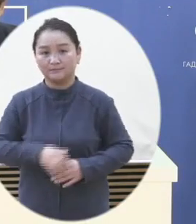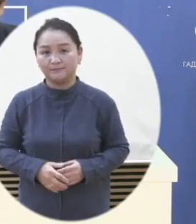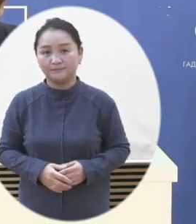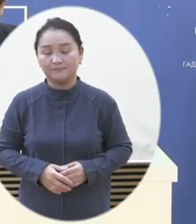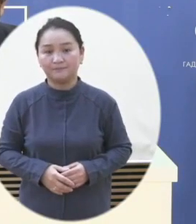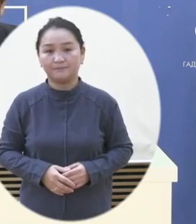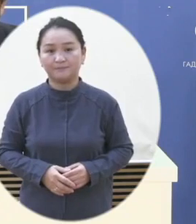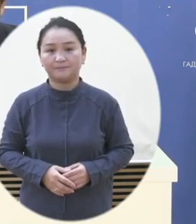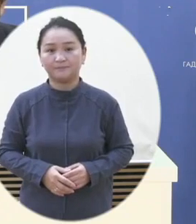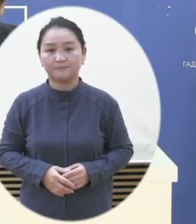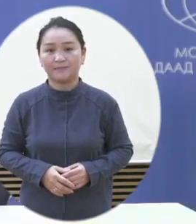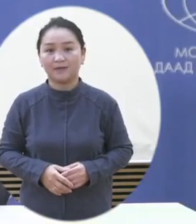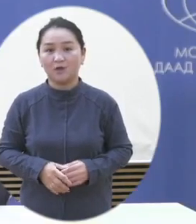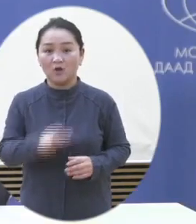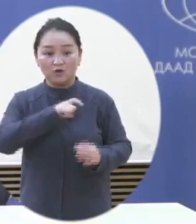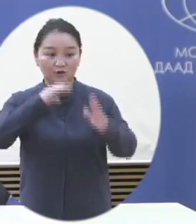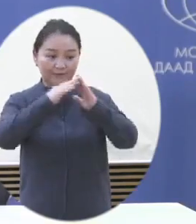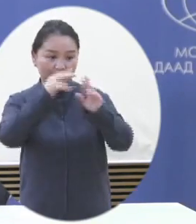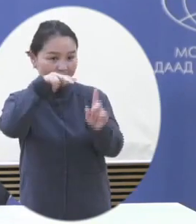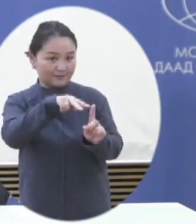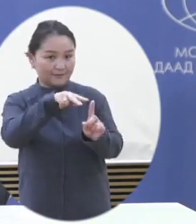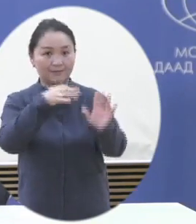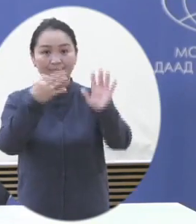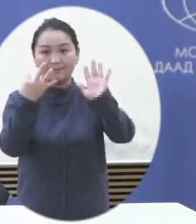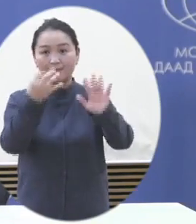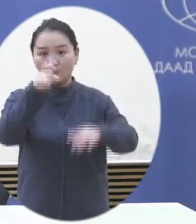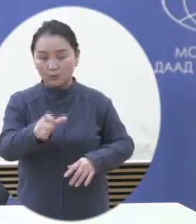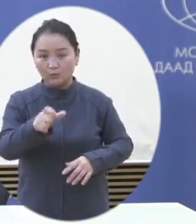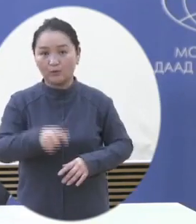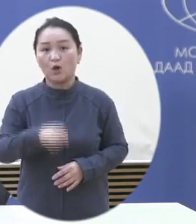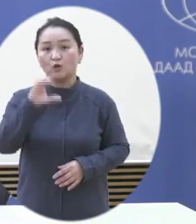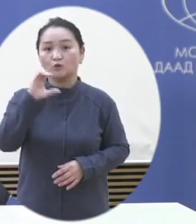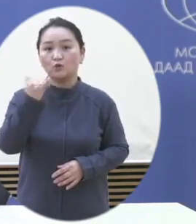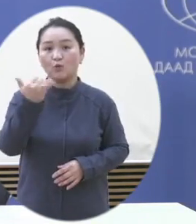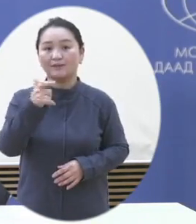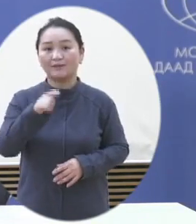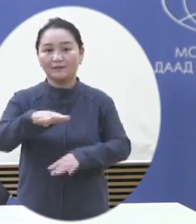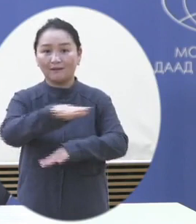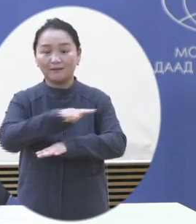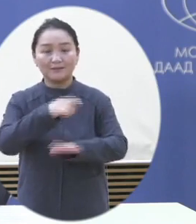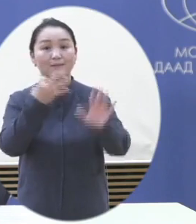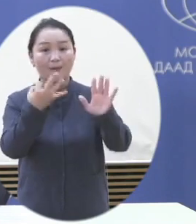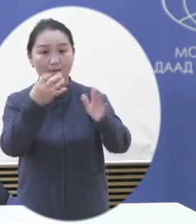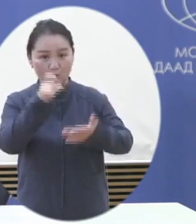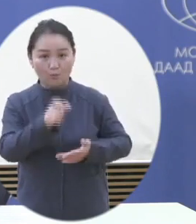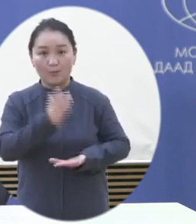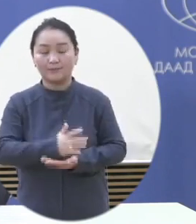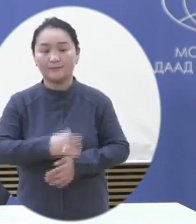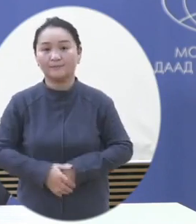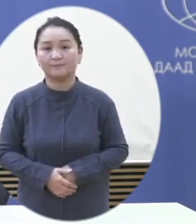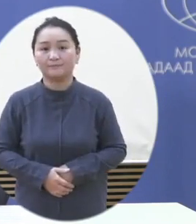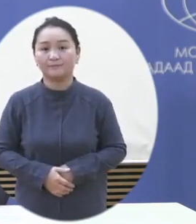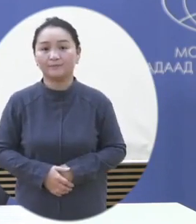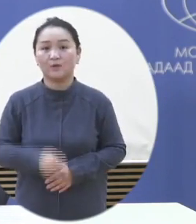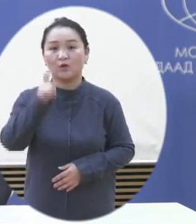дууссан байна. За гэрийн ажиглалтанд 8 хүн байна. Совилт 8 хүн байна. За ингээд өнөөдөр бол